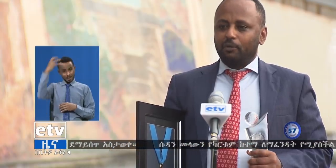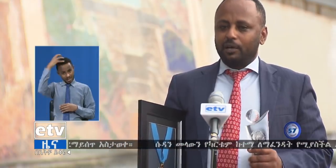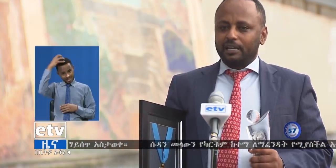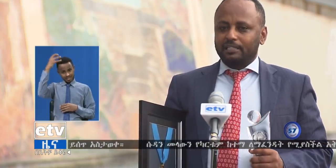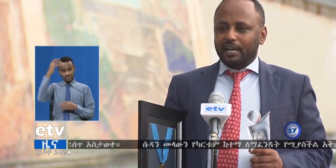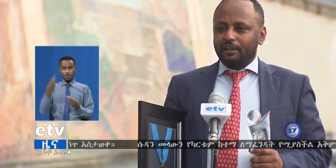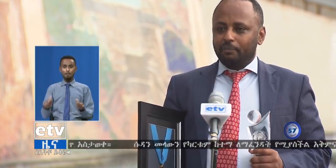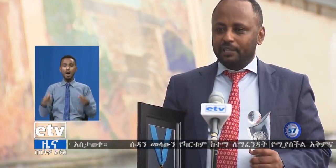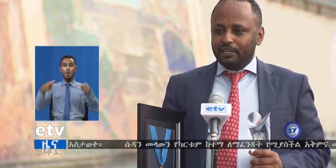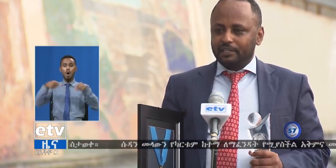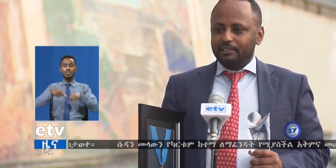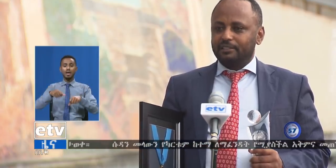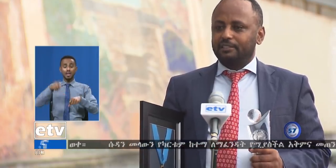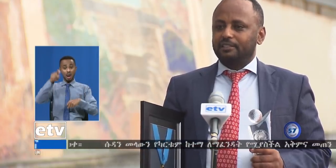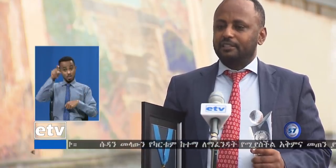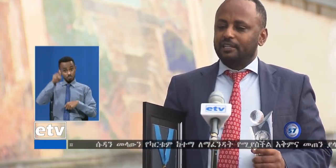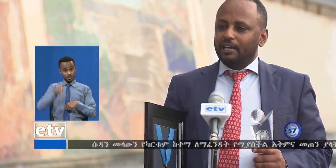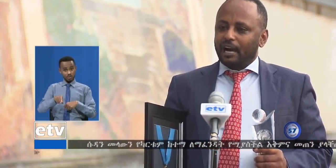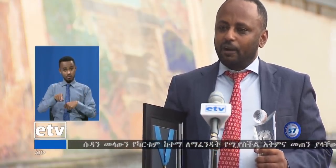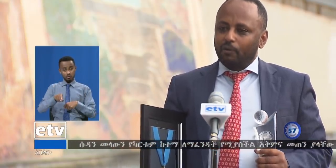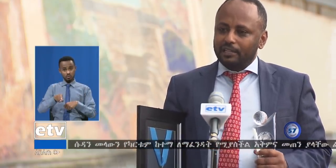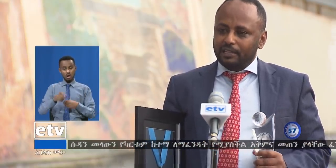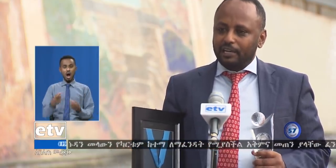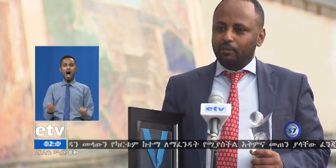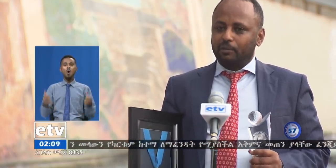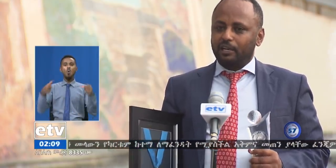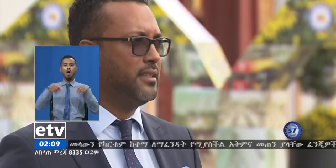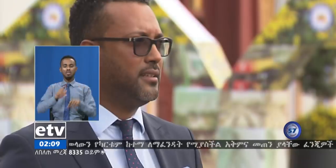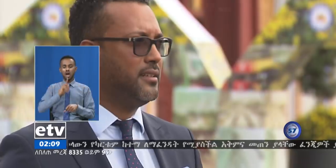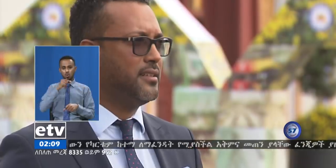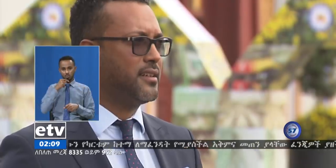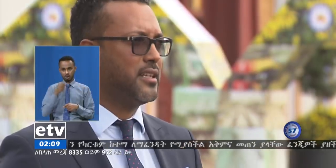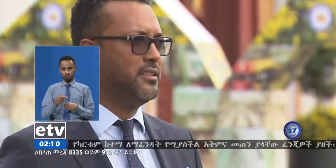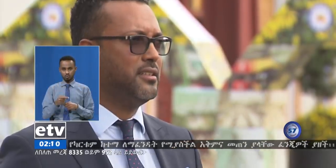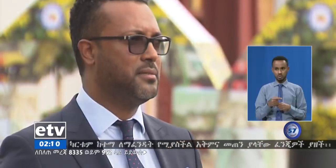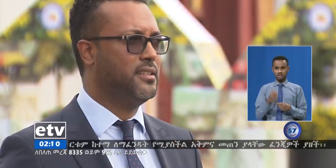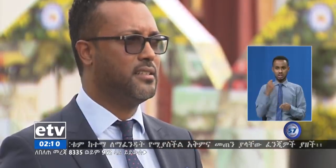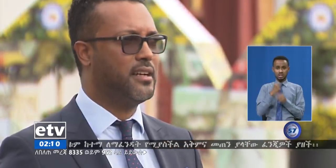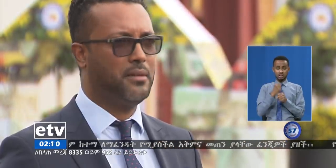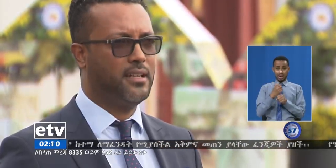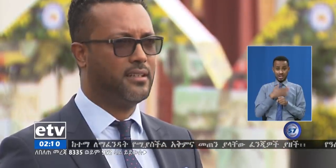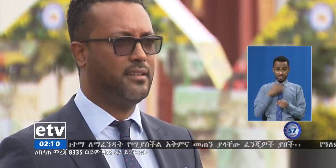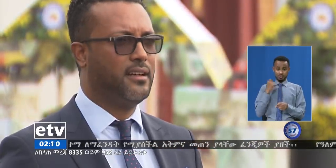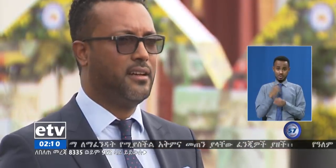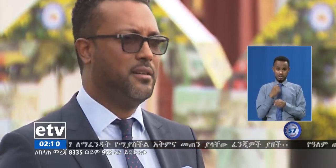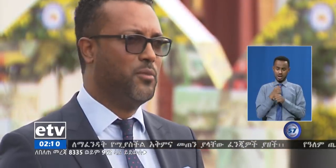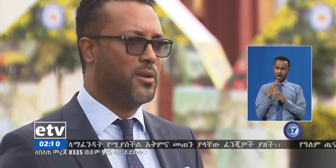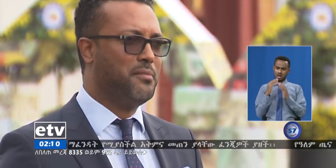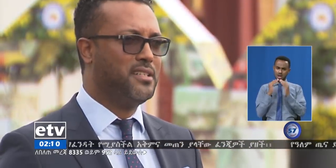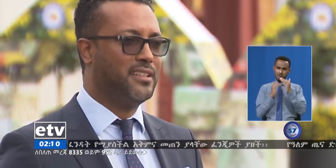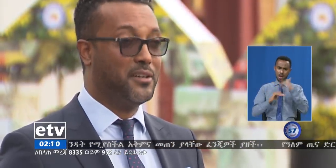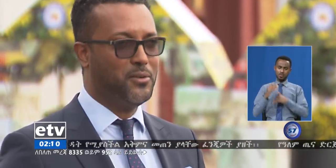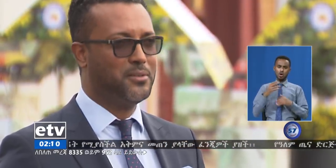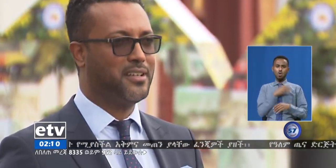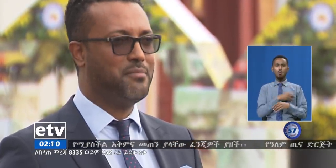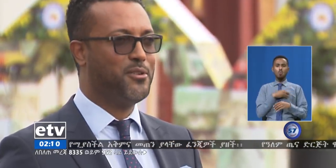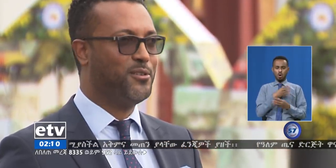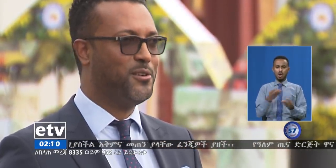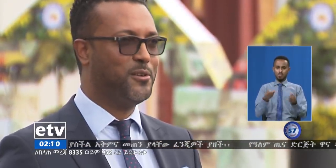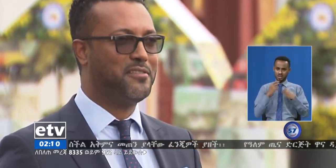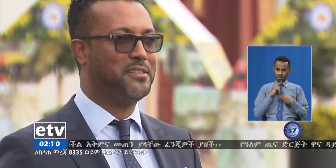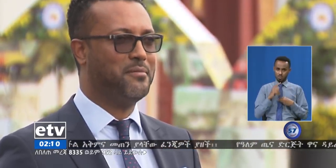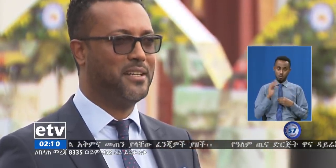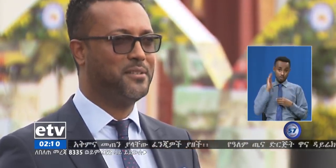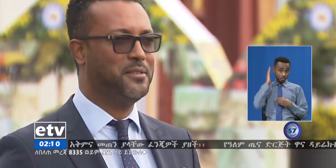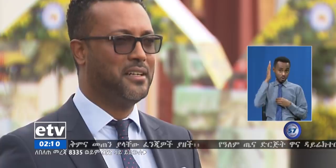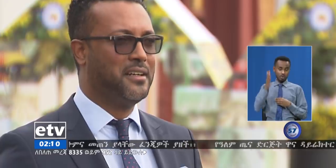ለመንግስት ማዋጣት ያለብንን አዋጣን ነው እንለው። ስራችንንም ስንሰራ ይበለጠ ሞራል የሚሰጠን ነው